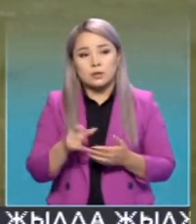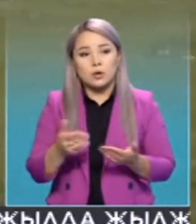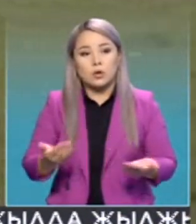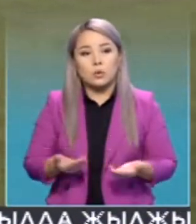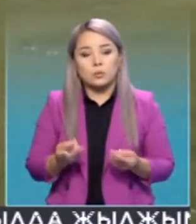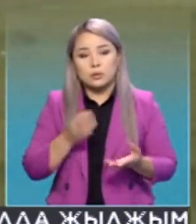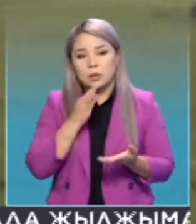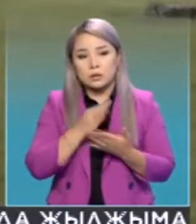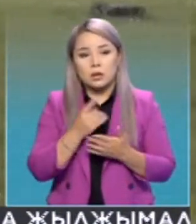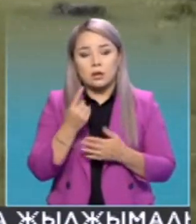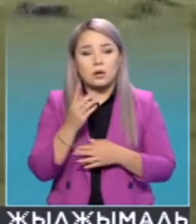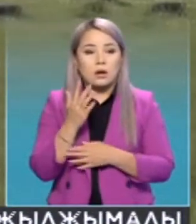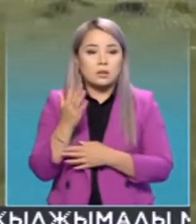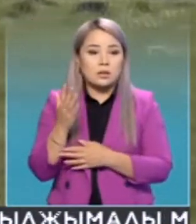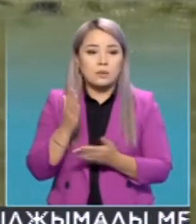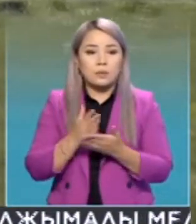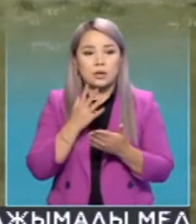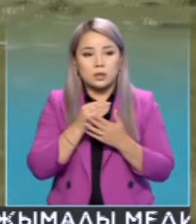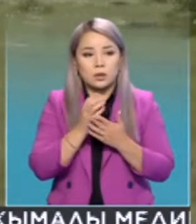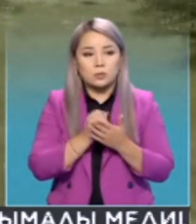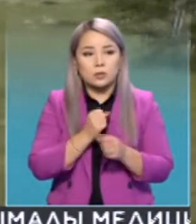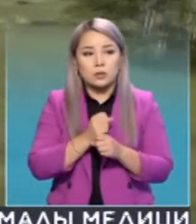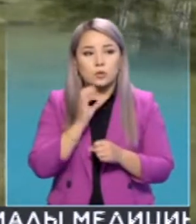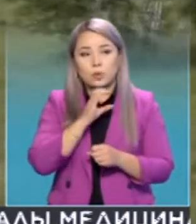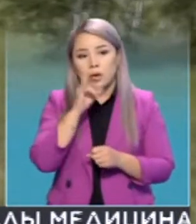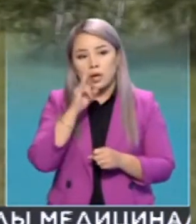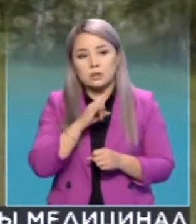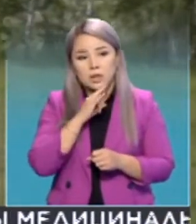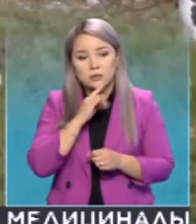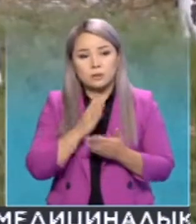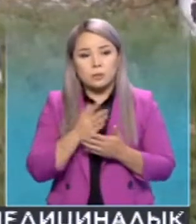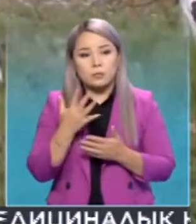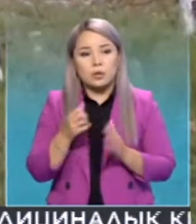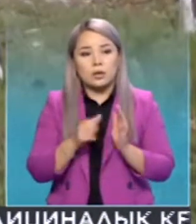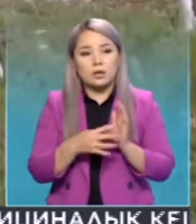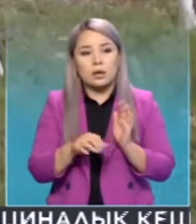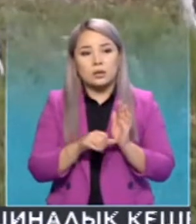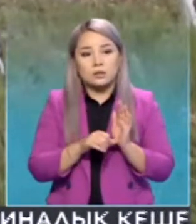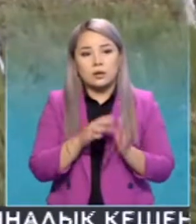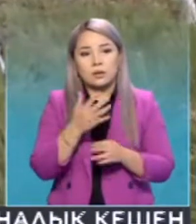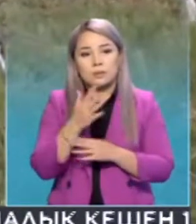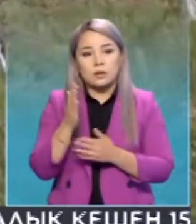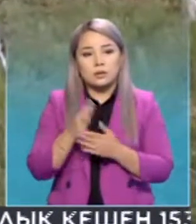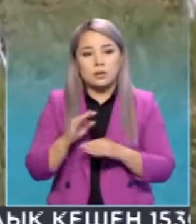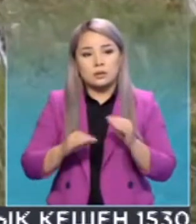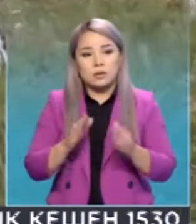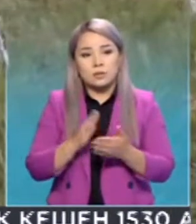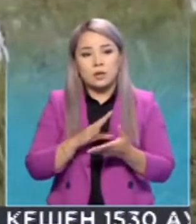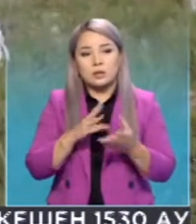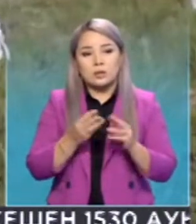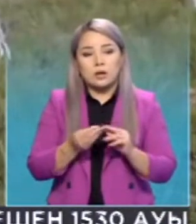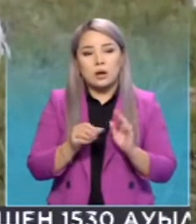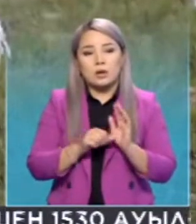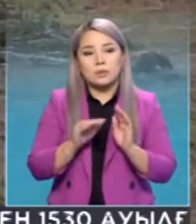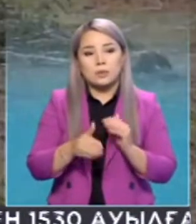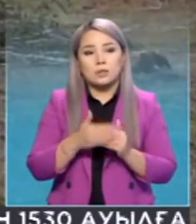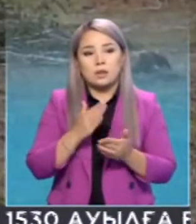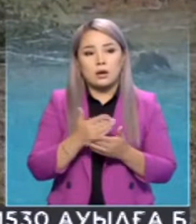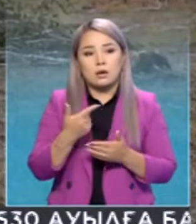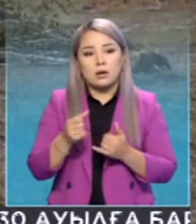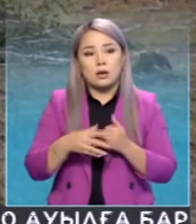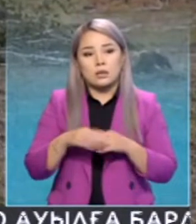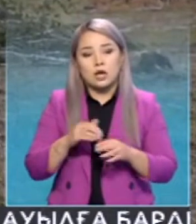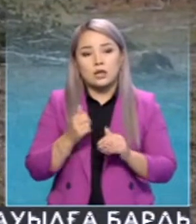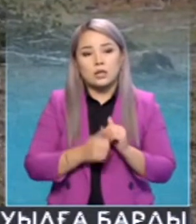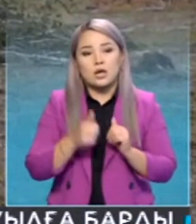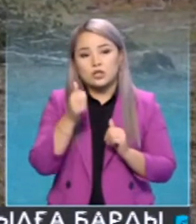керек. Аққайыңдар өлкесі аталатын солтүстік Қазақстанда 546 мың гектар орманды алқап бар. Орта есеппен 6 мыңнан астам гектар